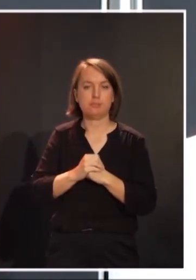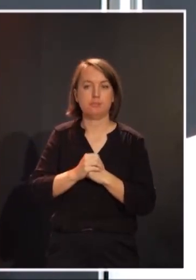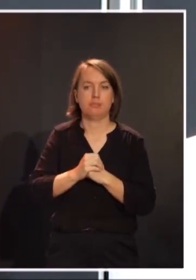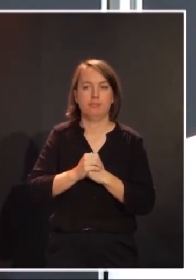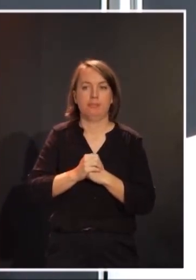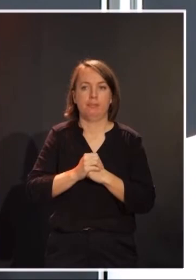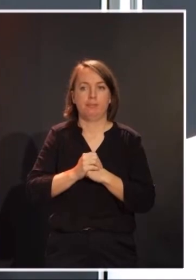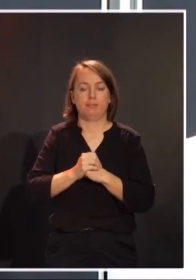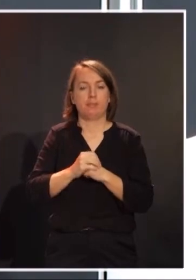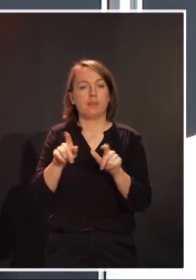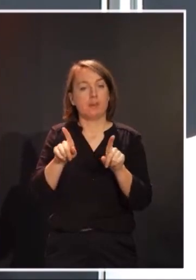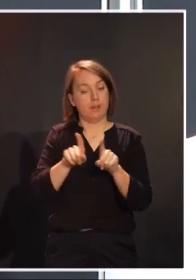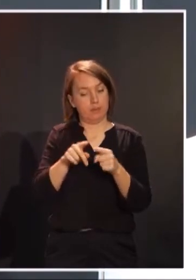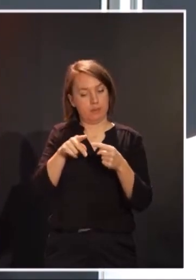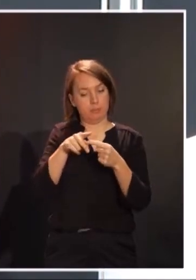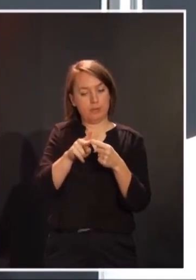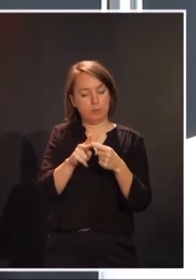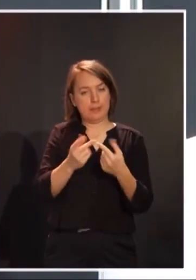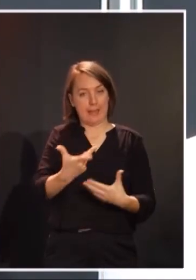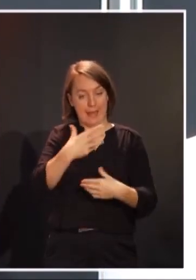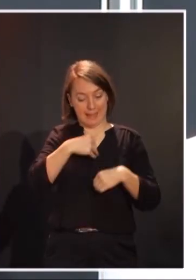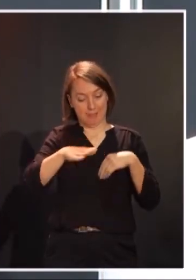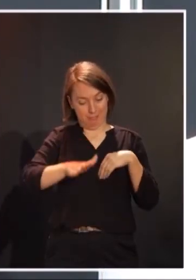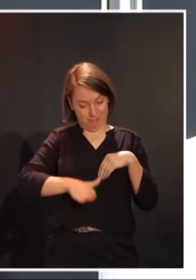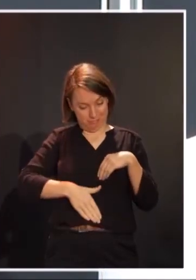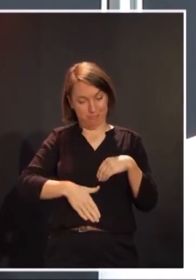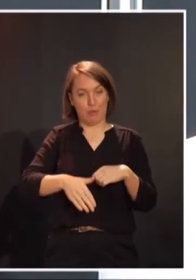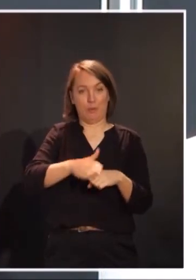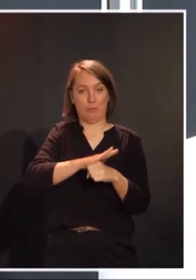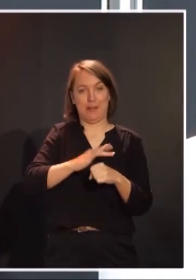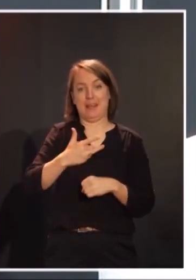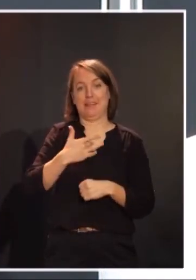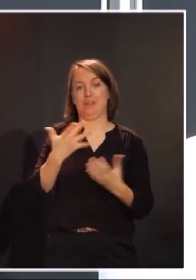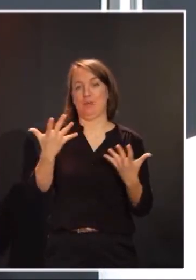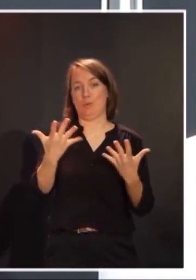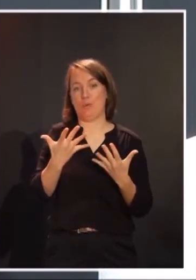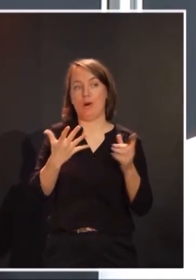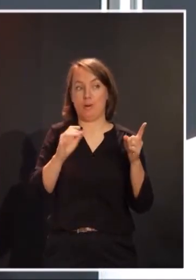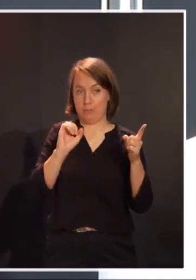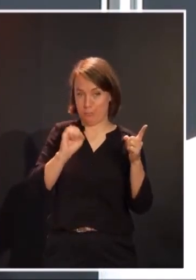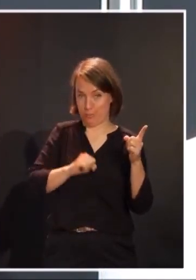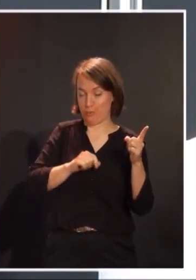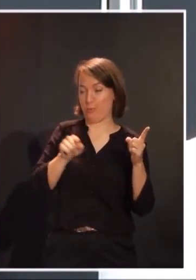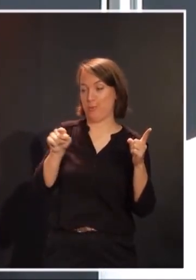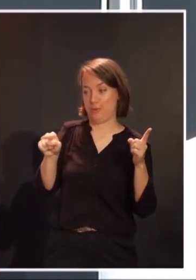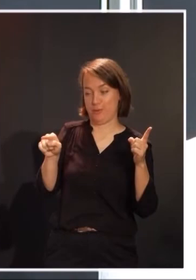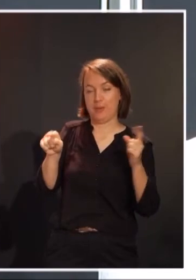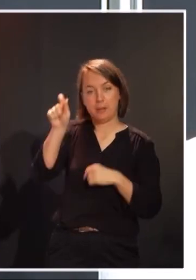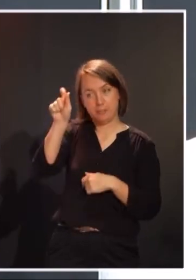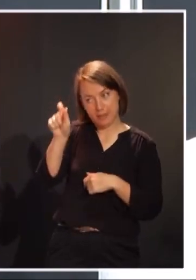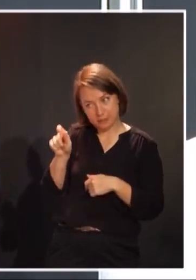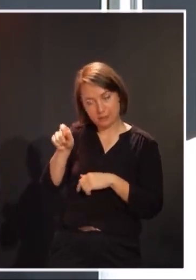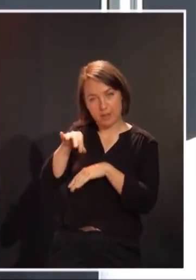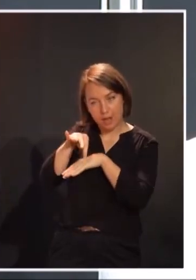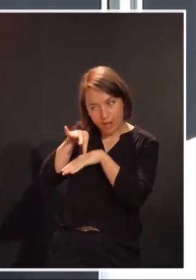ces outils, c'est qu'on va pouvoir accompagner donc la personne pour sur le